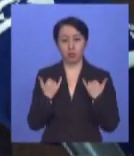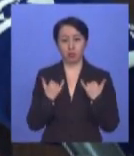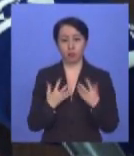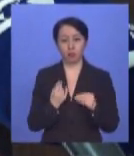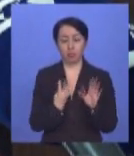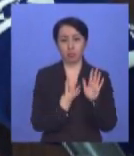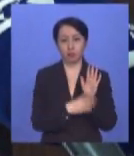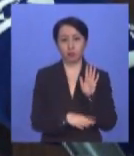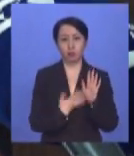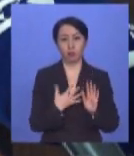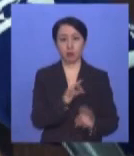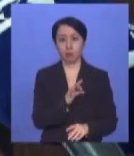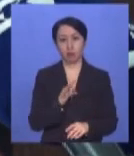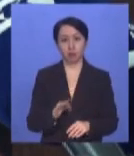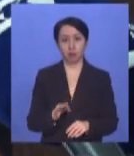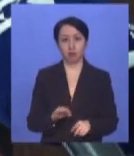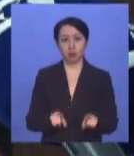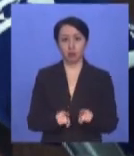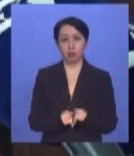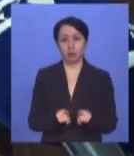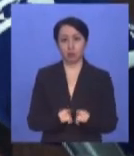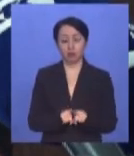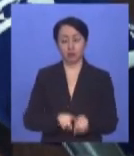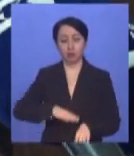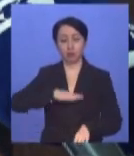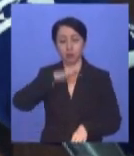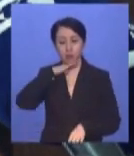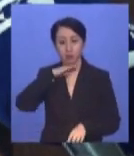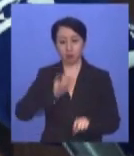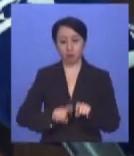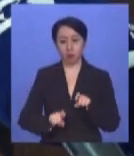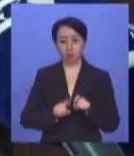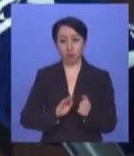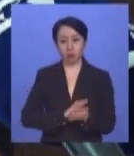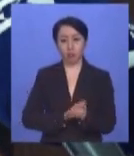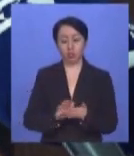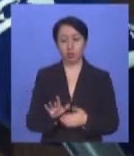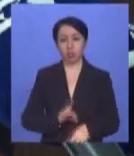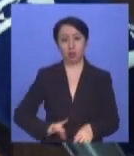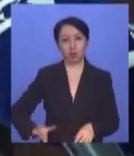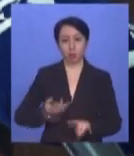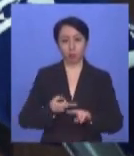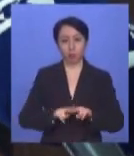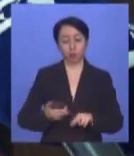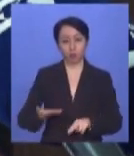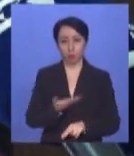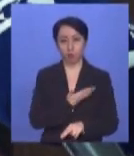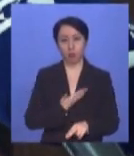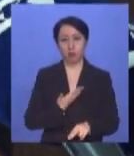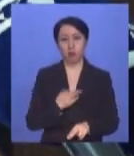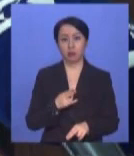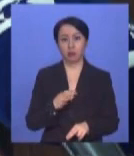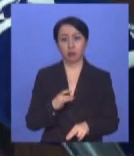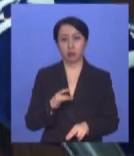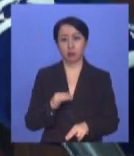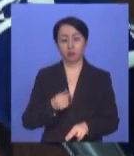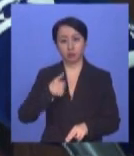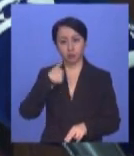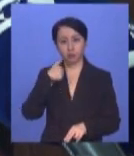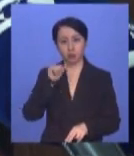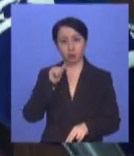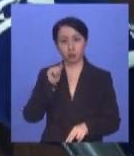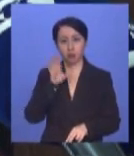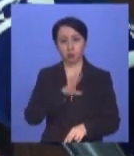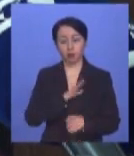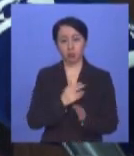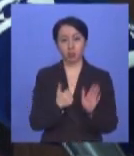составляет 95%. Также внимательно мониторим Таиншинский район, потому что у нас с Чаглинского водохранилища вчера, если были сбросы